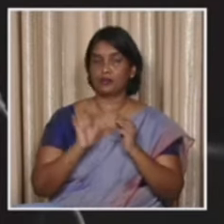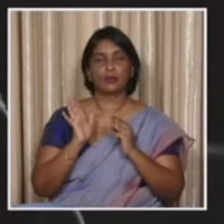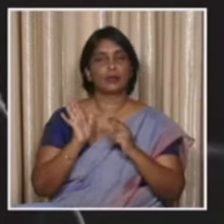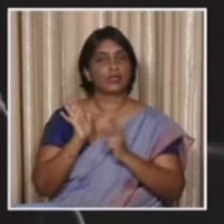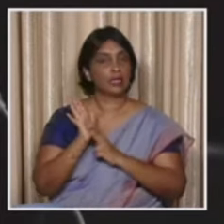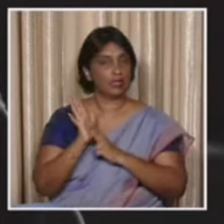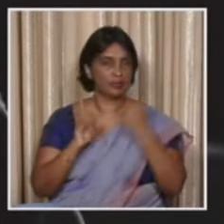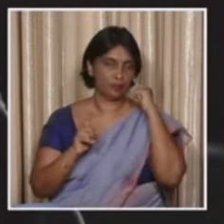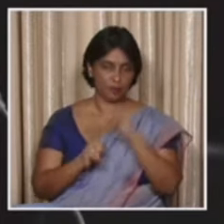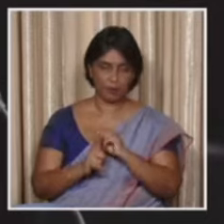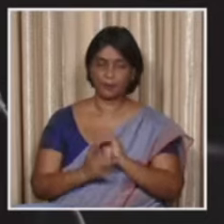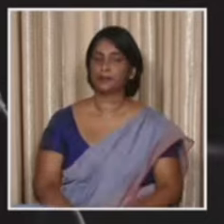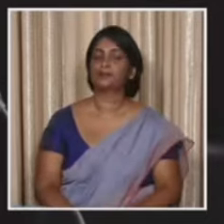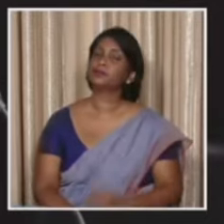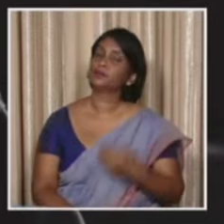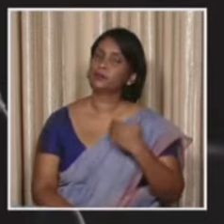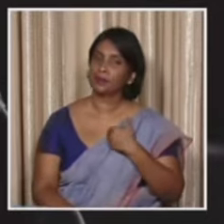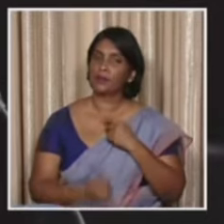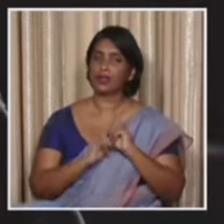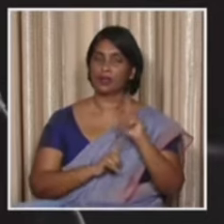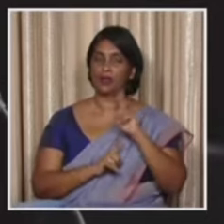மஜீத், நான் இந்த பாராளுமன்றத்துக்கு நுழைந்த